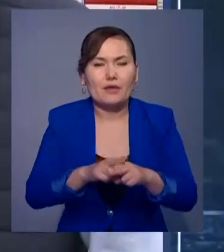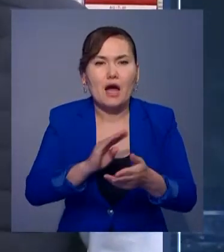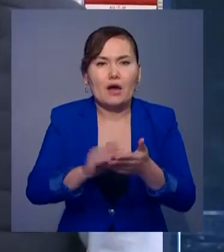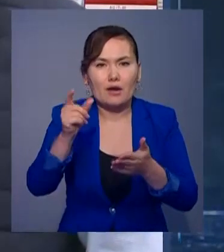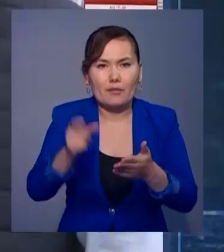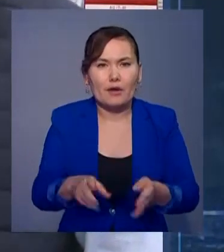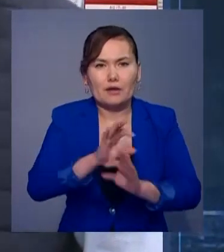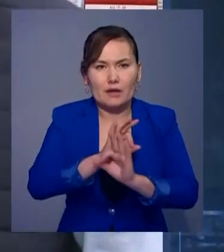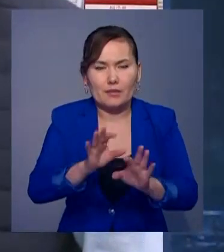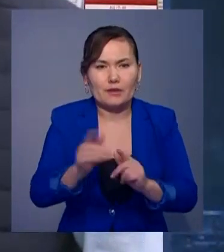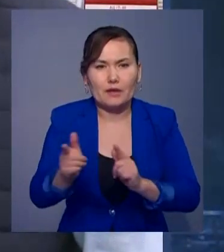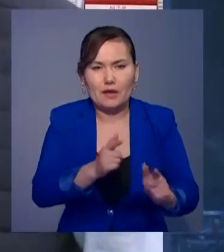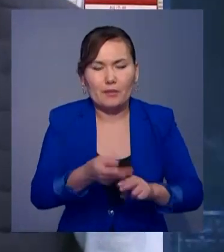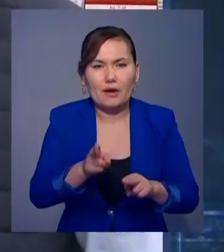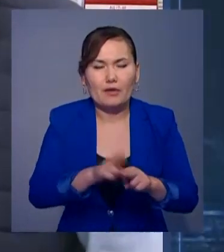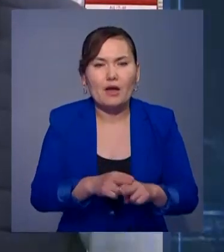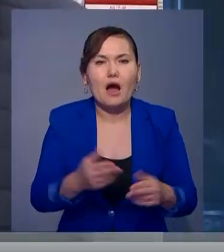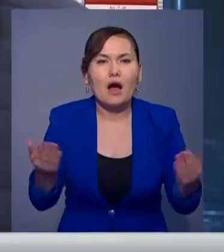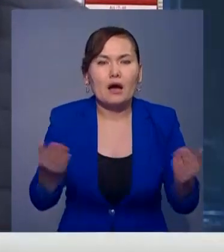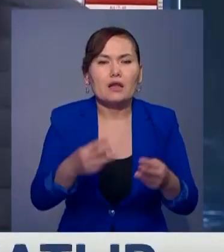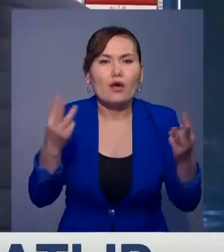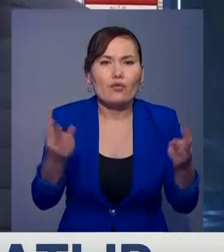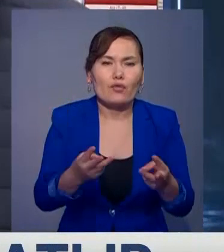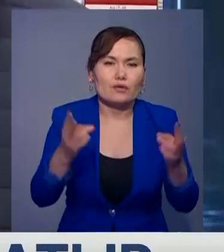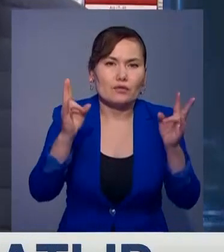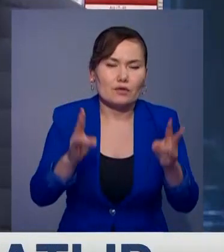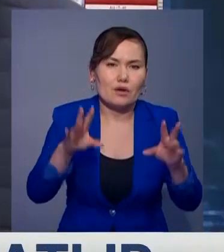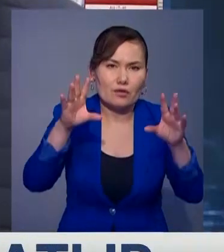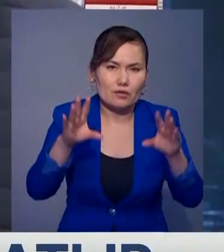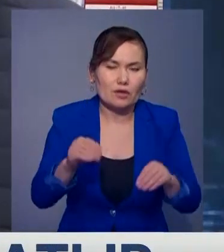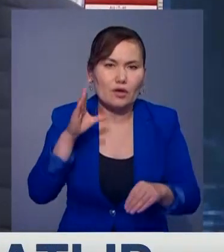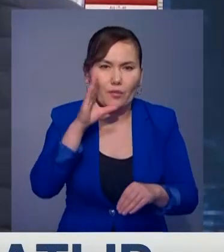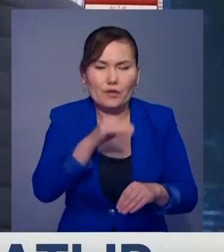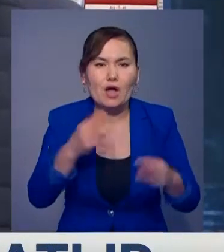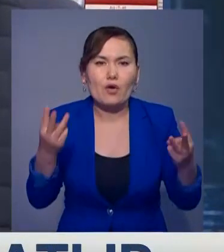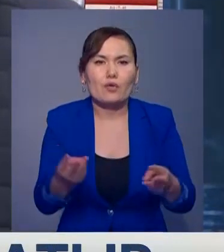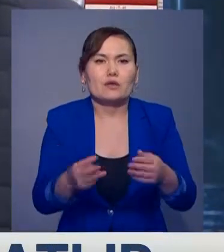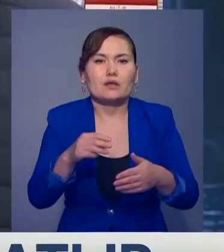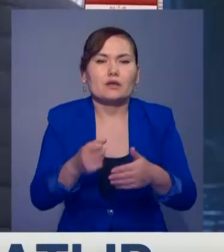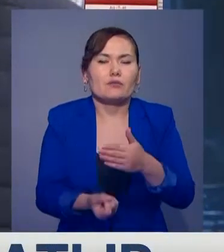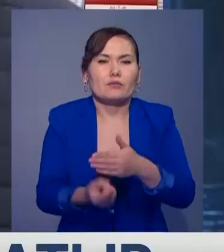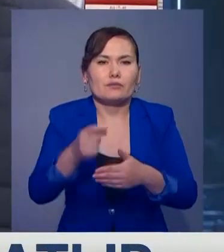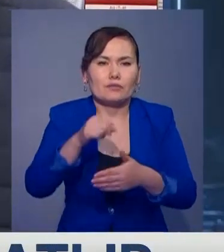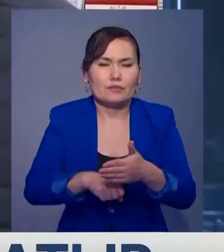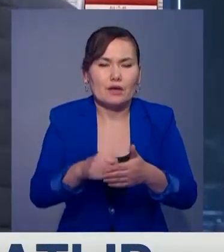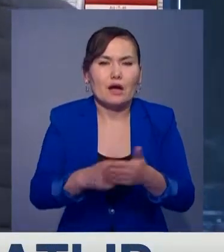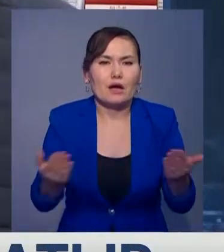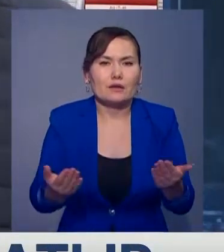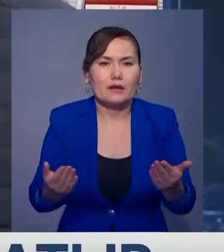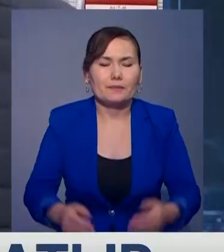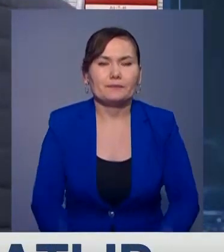орнында жүр. Алмас, сонымен жағдай қалай болып жатыр? Жапа шеккендер бар ма? Өрттің шығу себебіне?